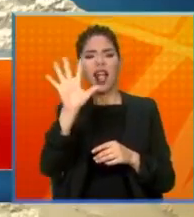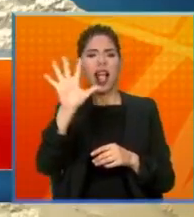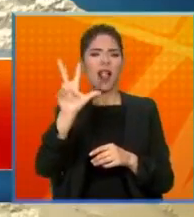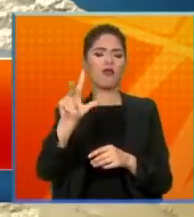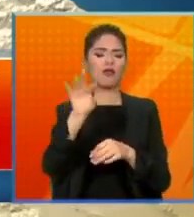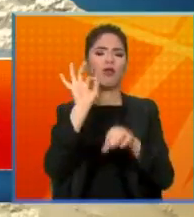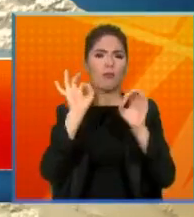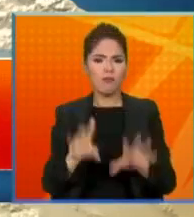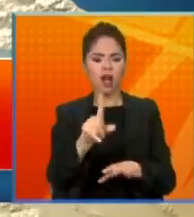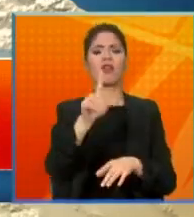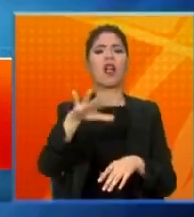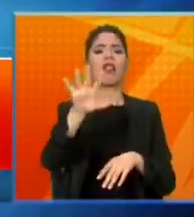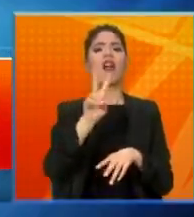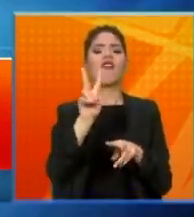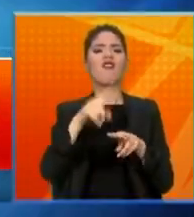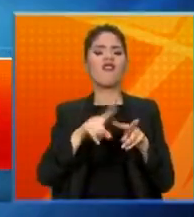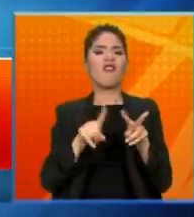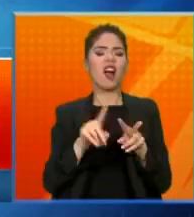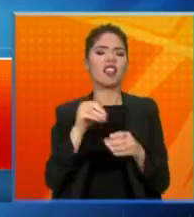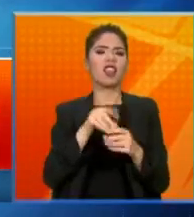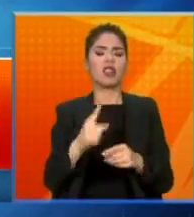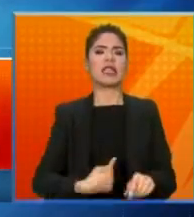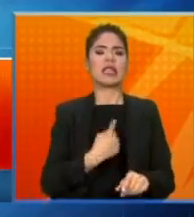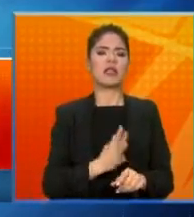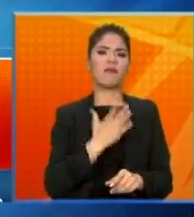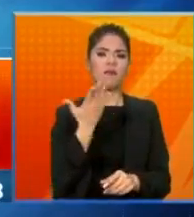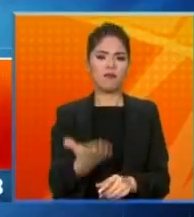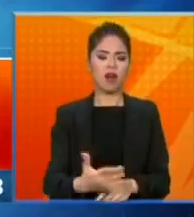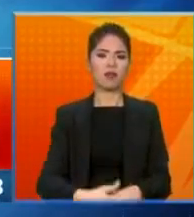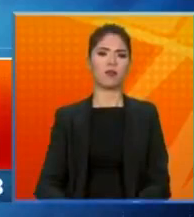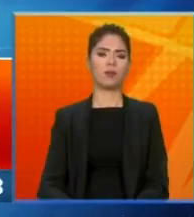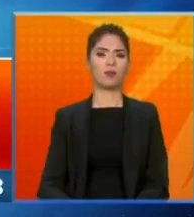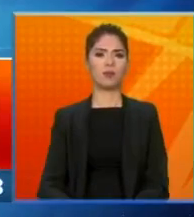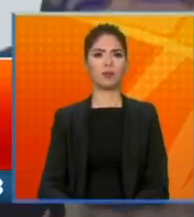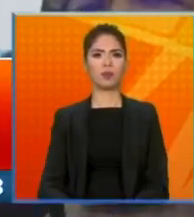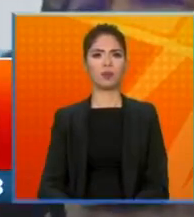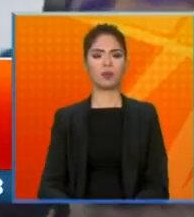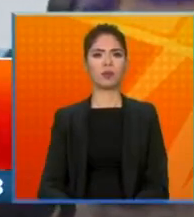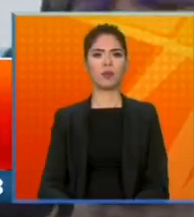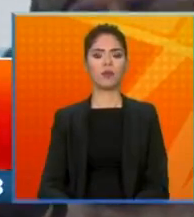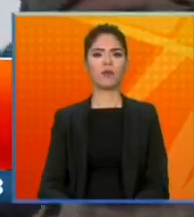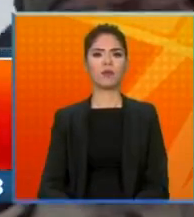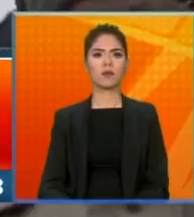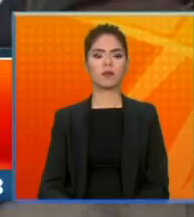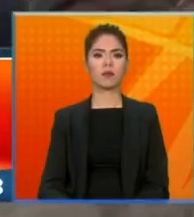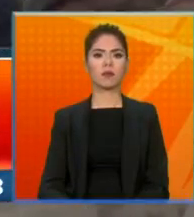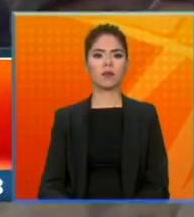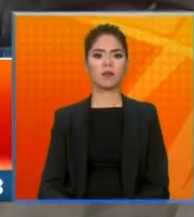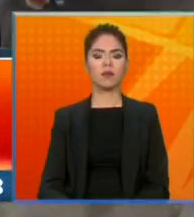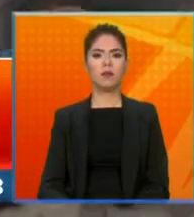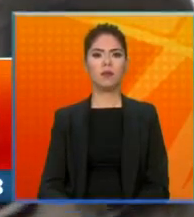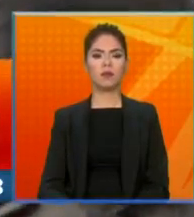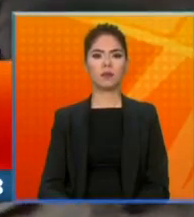sarsıntı Van Başkale'de de hissedildi. Depremin en çok etki verdiği yer Elbeş köyündeyiz. Artçı depremler devam